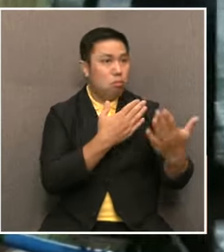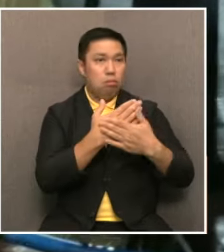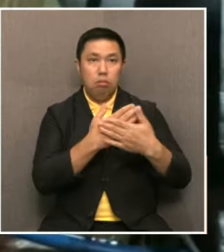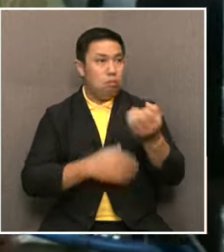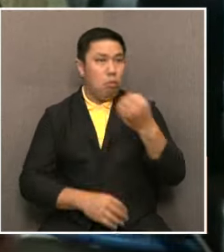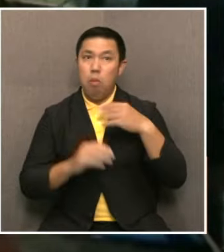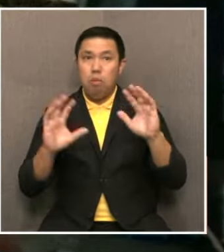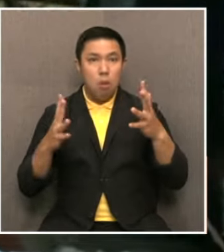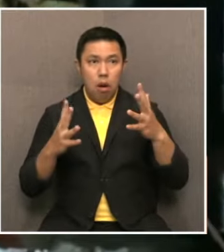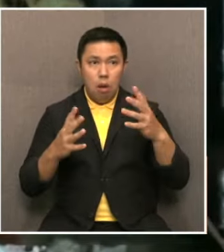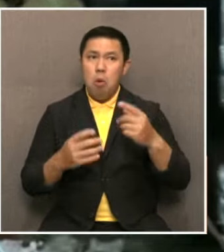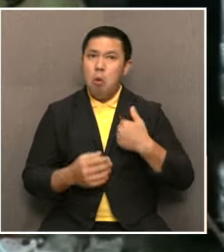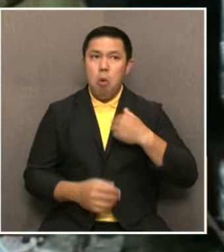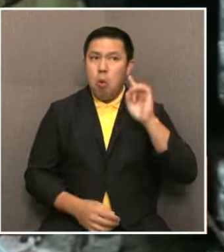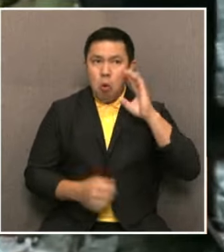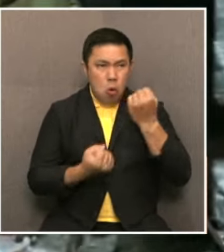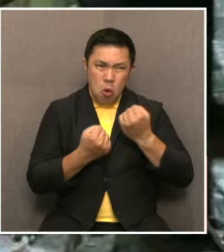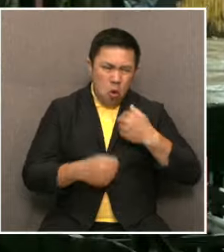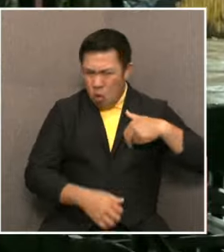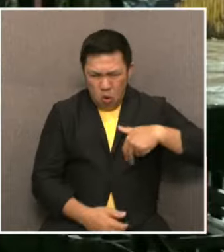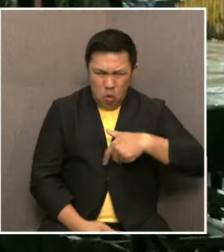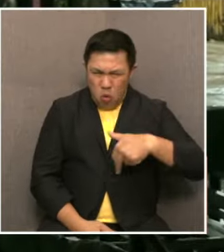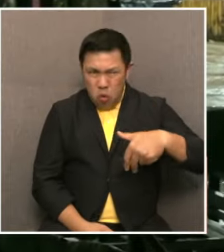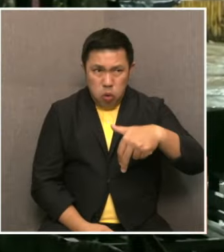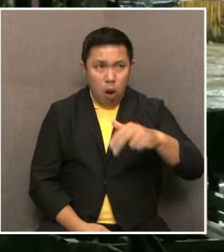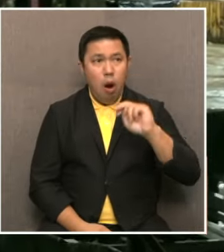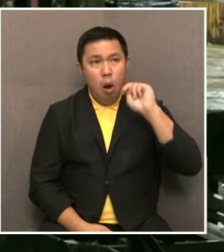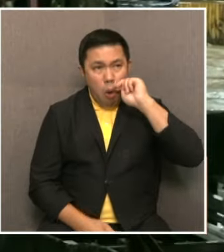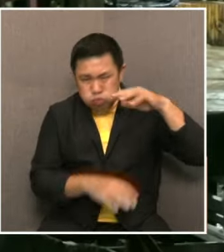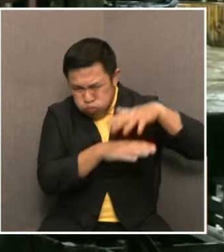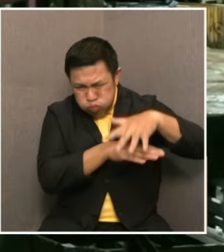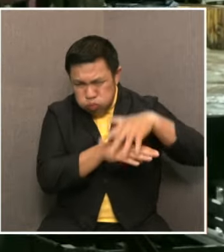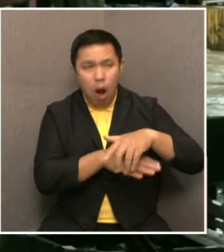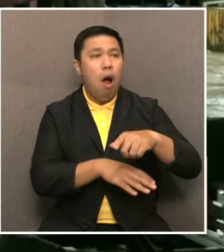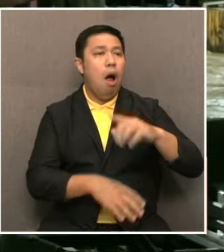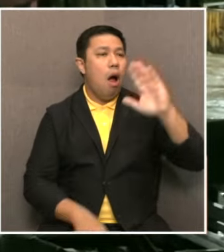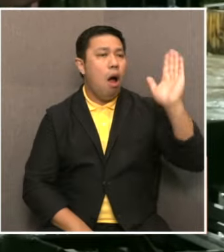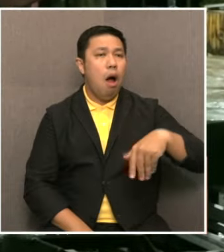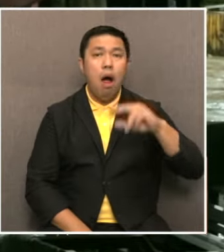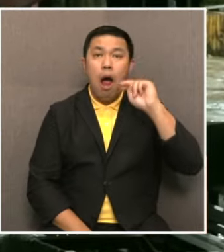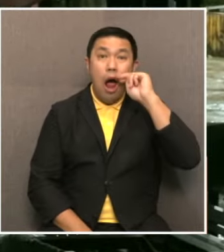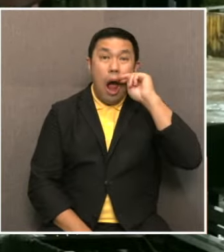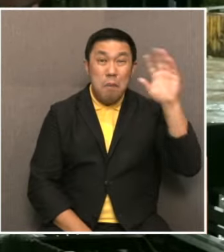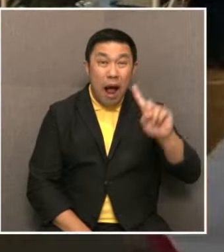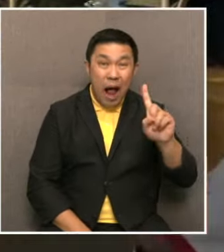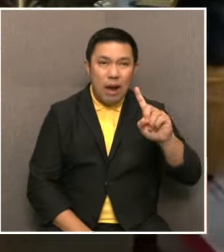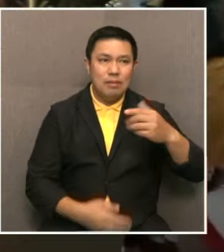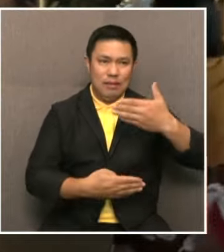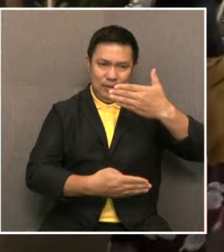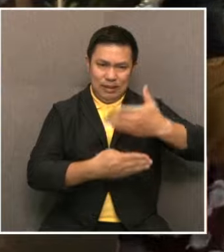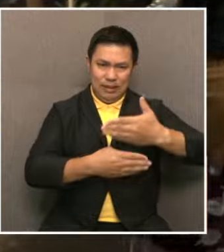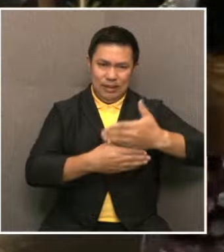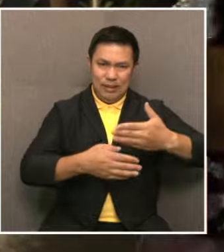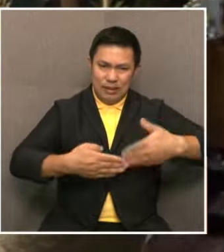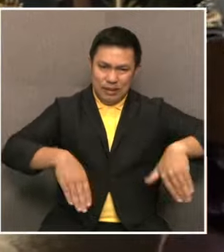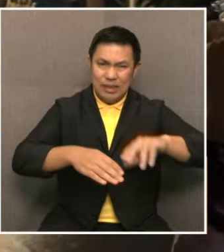กระทั่งฝ่ากระแสน้ำออกมาด้านนอกก็ทราบว่ามวลน้ำที่เห็นอยู่เนี่ยเป็นมวลน้ำที่ไหลมาจากเขื่อนขุนด่านปราการ